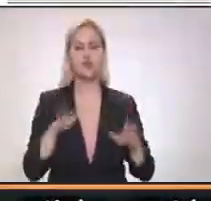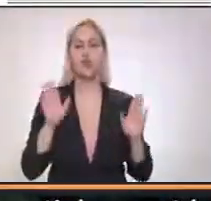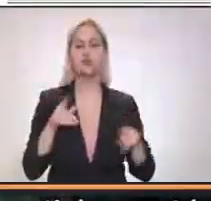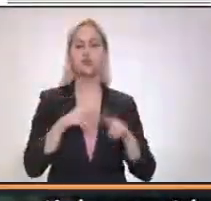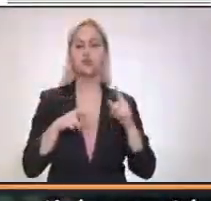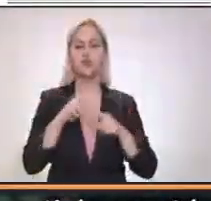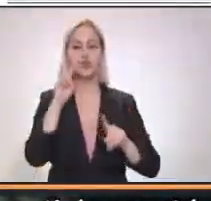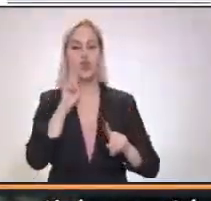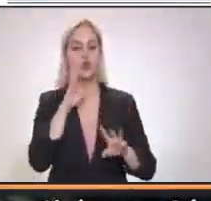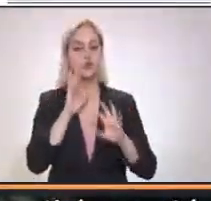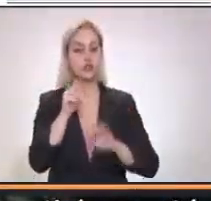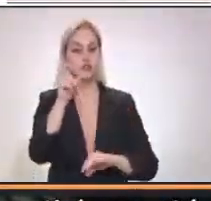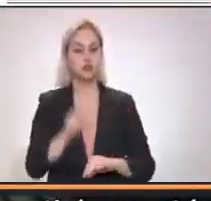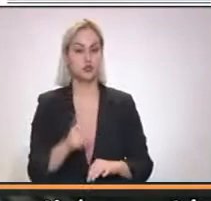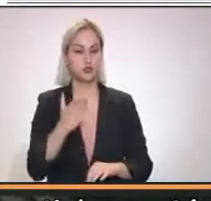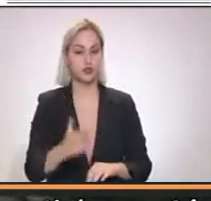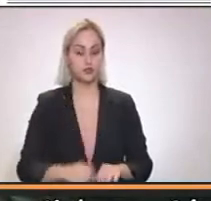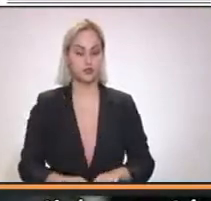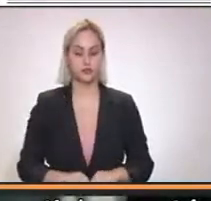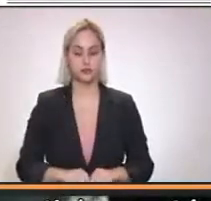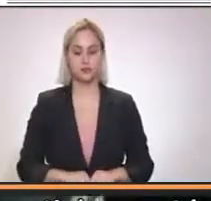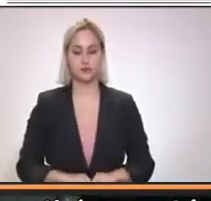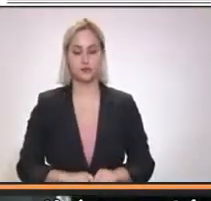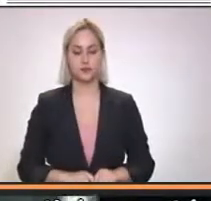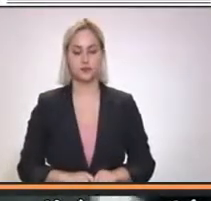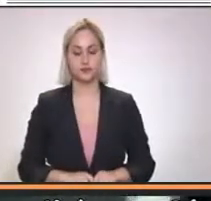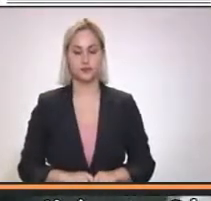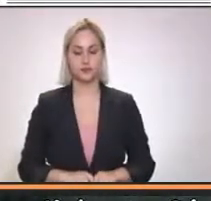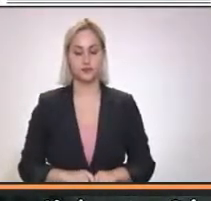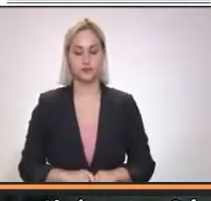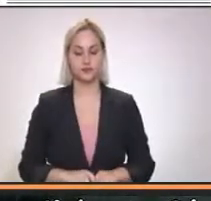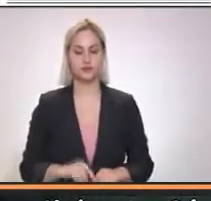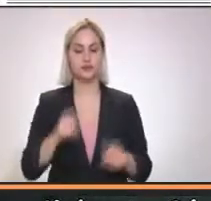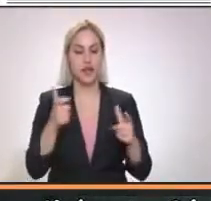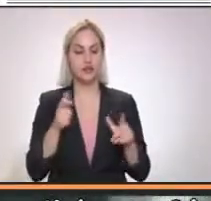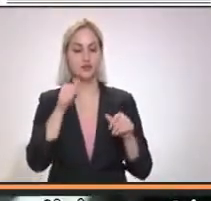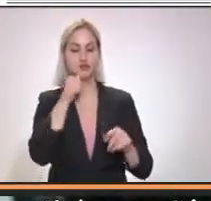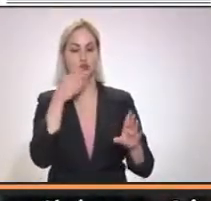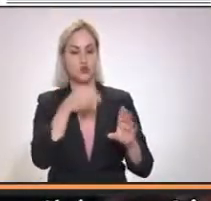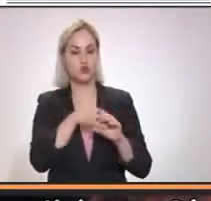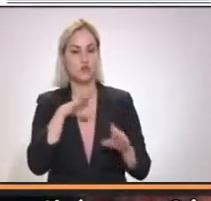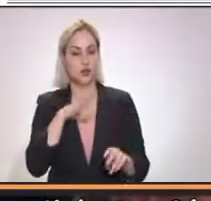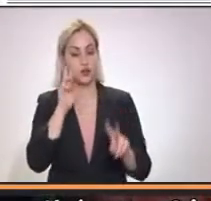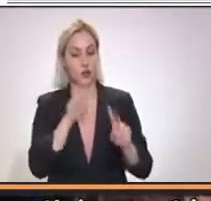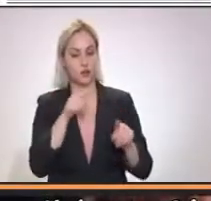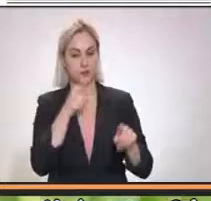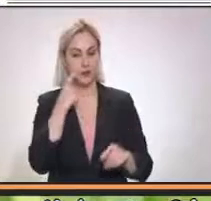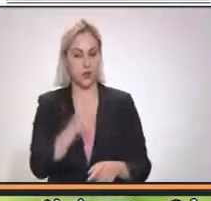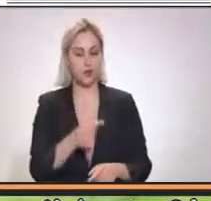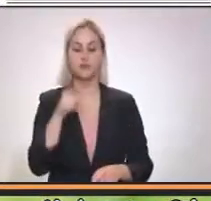çok kuş türü gören kişi oldu. Nerede? Bak orada bak. Suda mı? Evet ya suda suda aşağı iniyor bak aşağı iniyor.